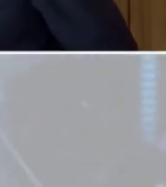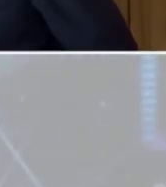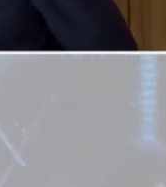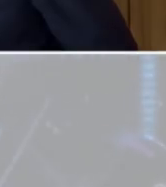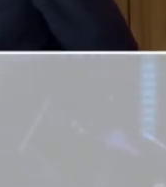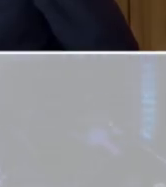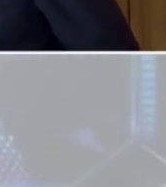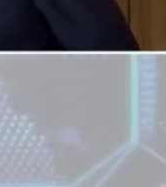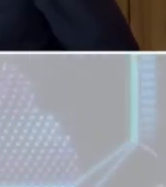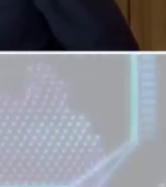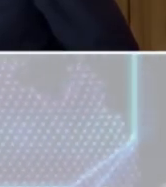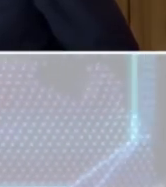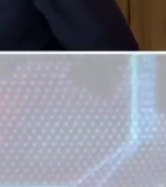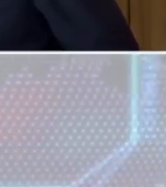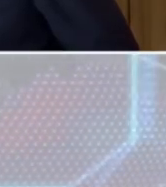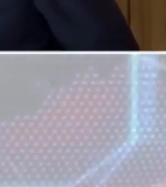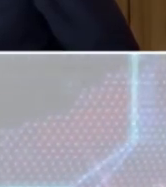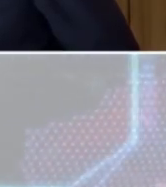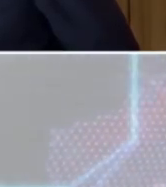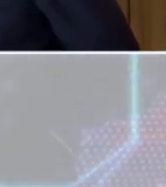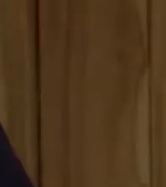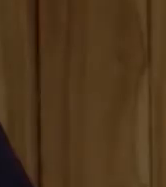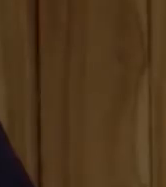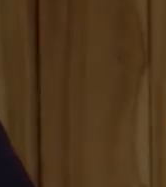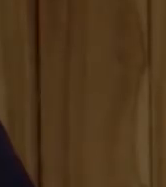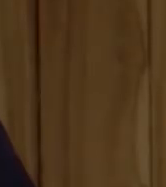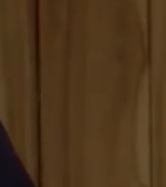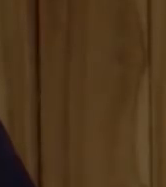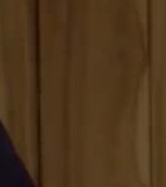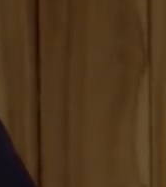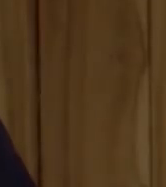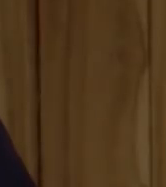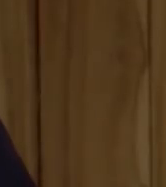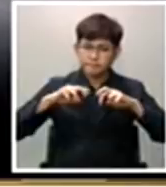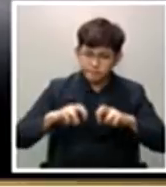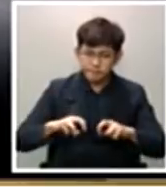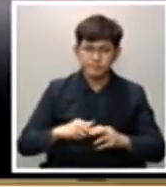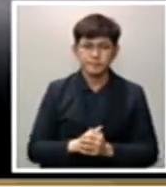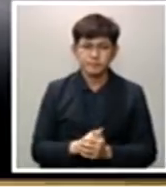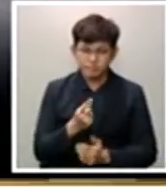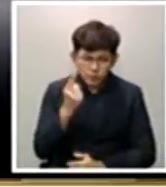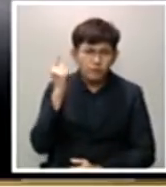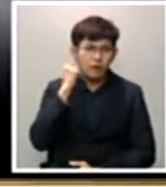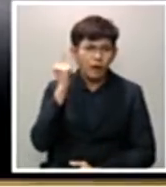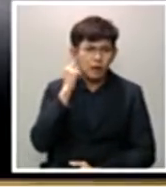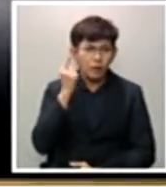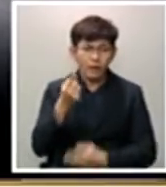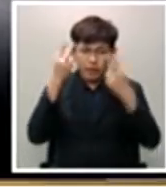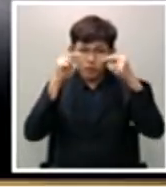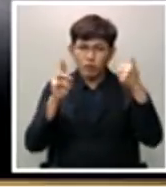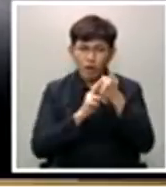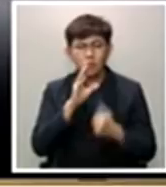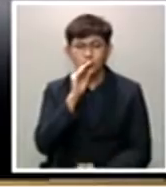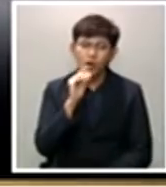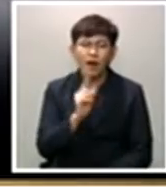ท่านประธานต้องวินิจฉัยท่านฟังหรือเปล่า ก็รอท่านหยุดพูดผมก็จะได้วินิจฉัยแล้วครับ ท่านต้องฟังนะว่าท่านรองนายกพูดอะ